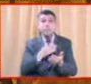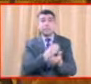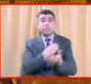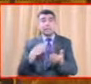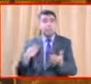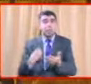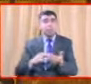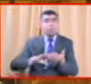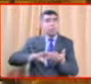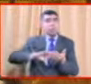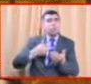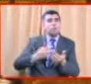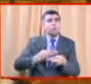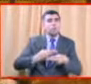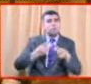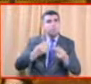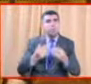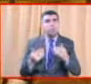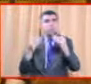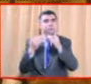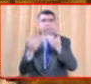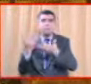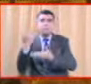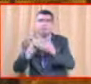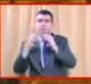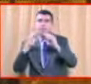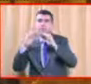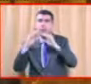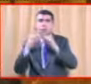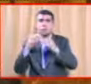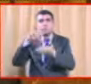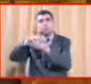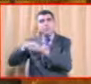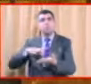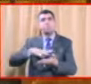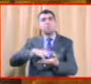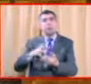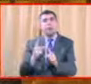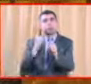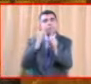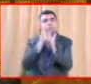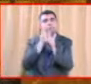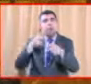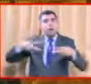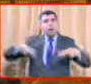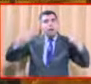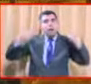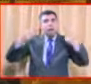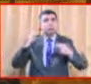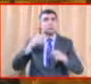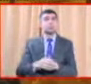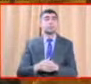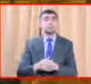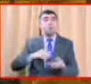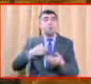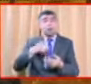أو العلاقات أو التواصل بين أبنائها في المدن الكبرى. سيد الوزير، وبعد